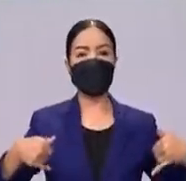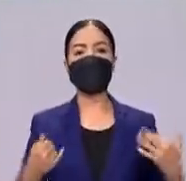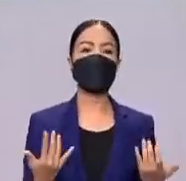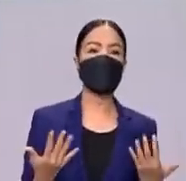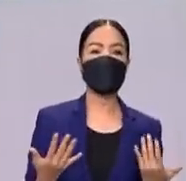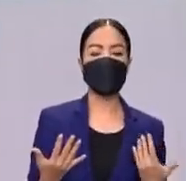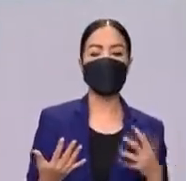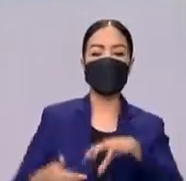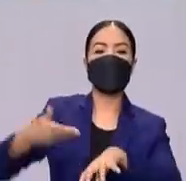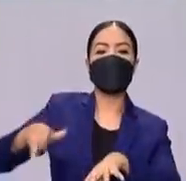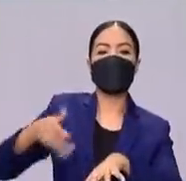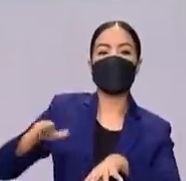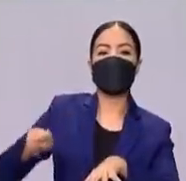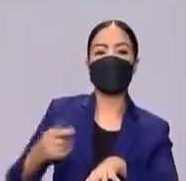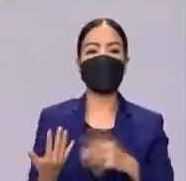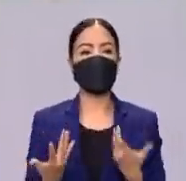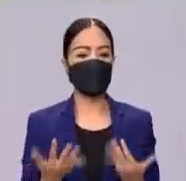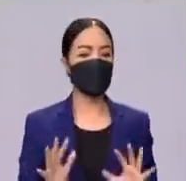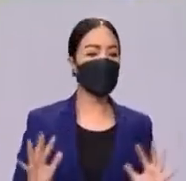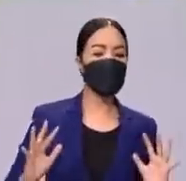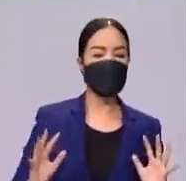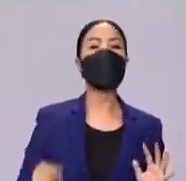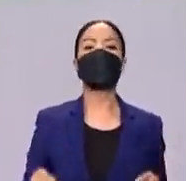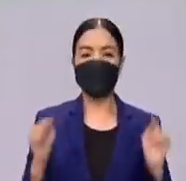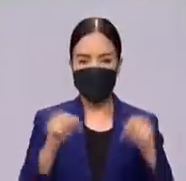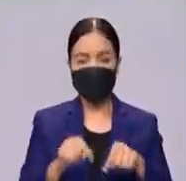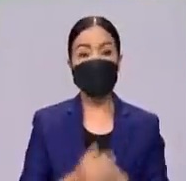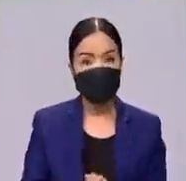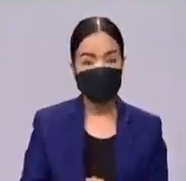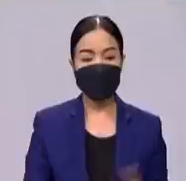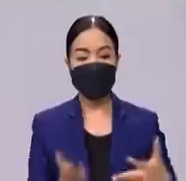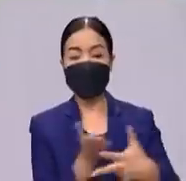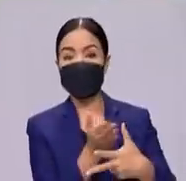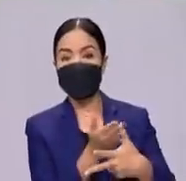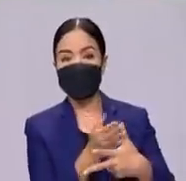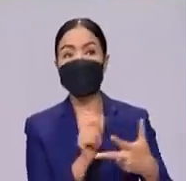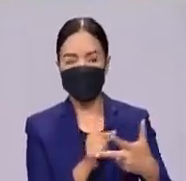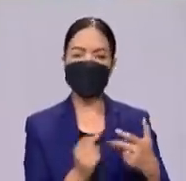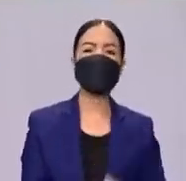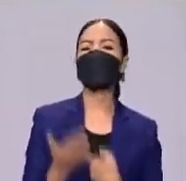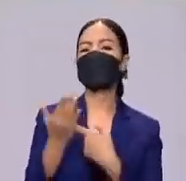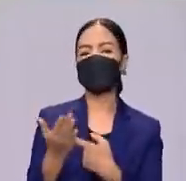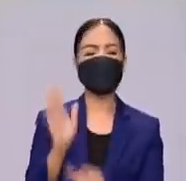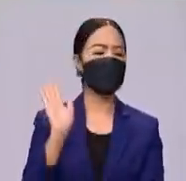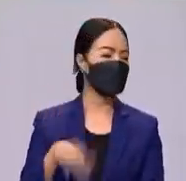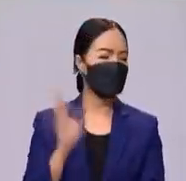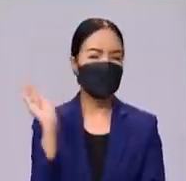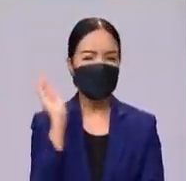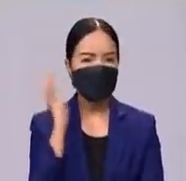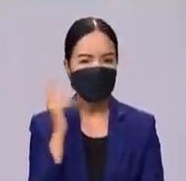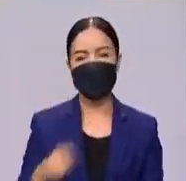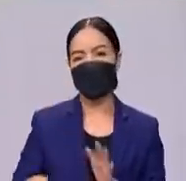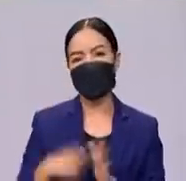คะคำศาลฎีกานะคะพิจารณาแล้วก็เห็นว่าฎีกาของจำเลยทั้ง3ที่ฎีกาขึ้นมาเนี่ยฟังไม่ขึ้นค่ะและไม่มีเห